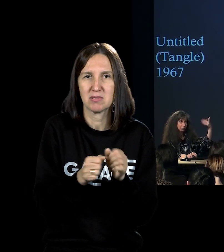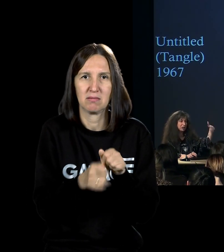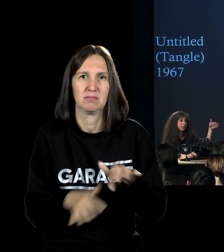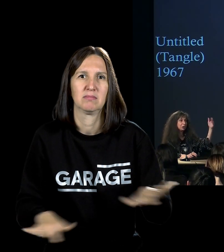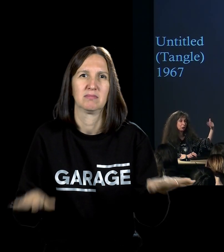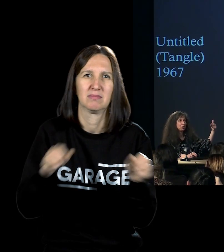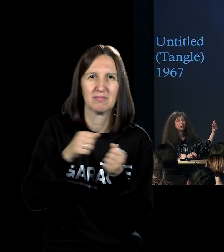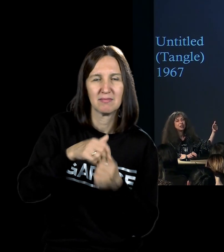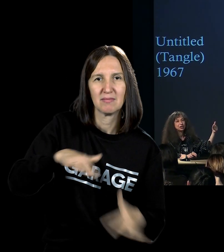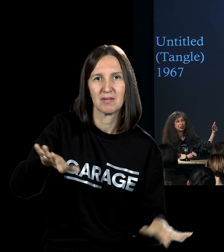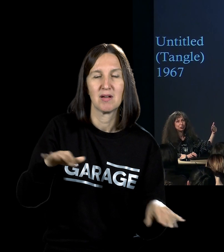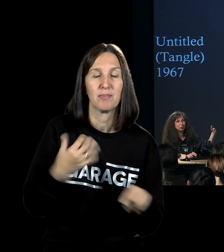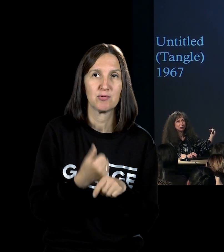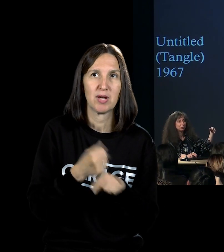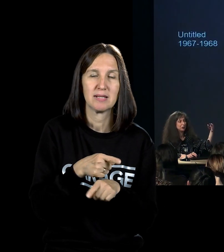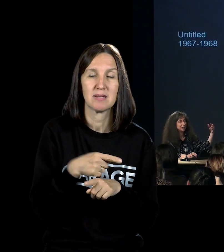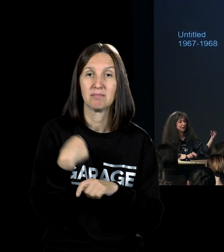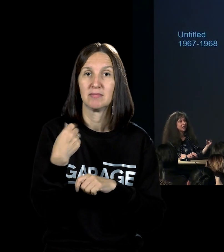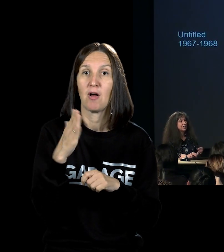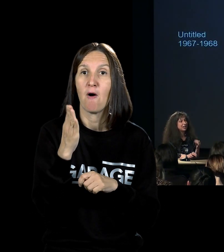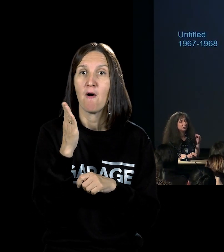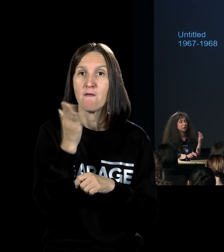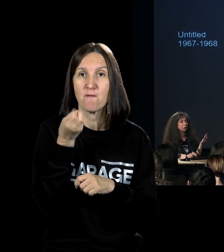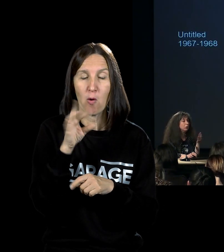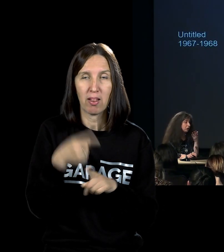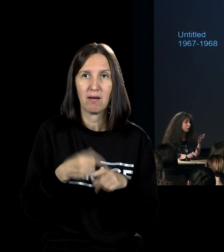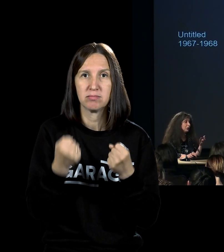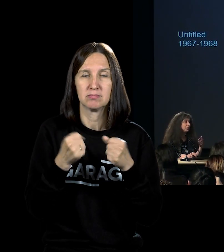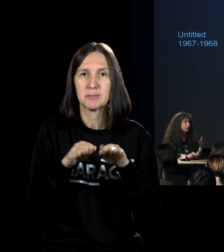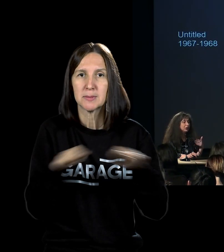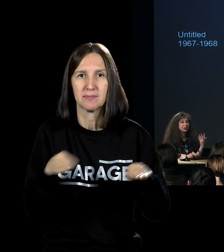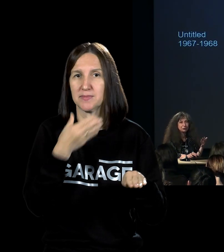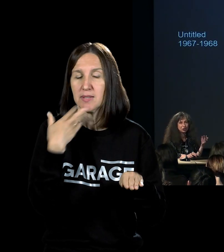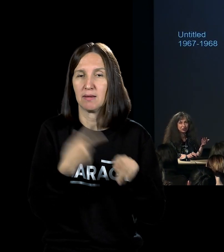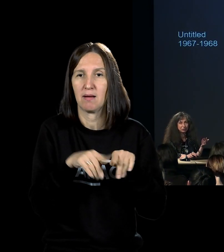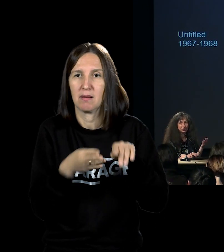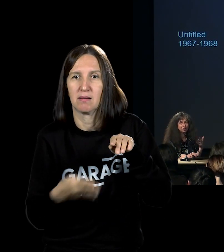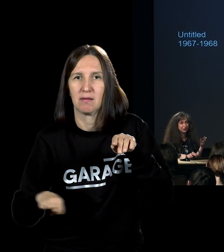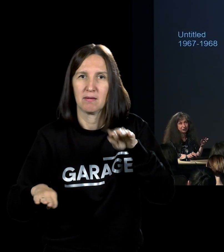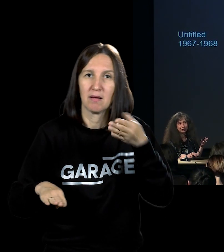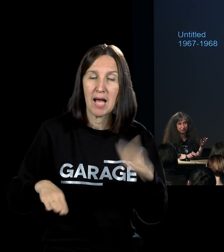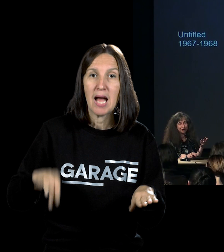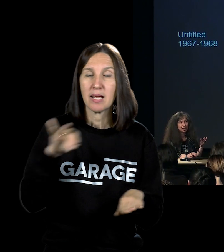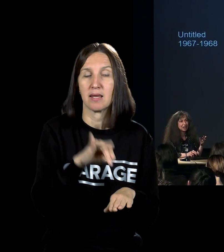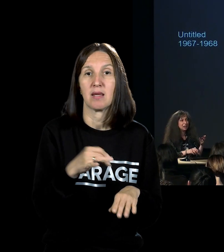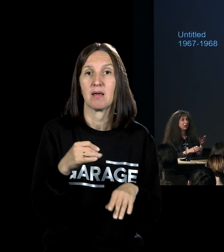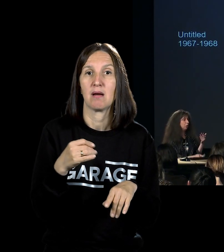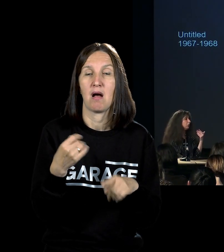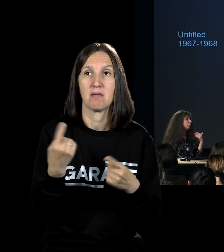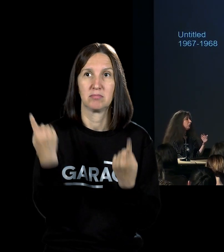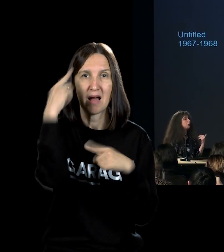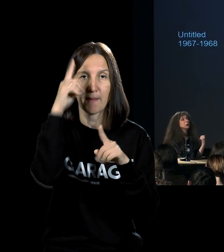как краска, материал, который может течь, который может опадать. Это работа, которую нельзя 2 раза выставить одинаково.